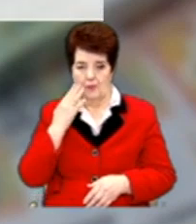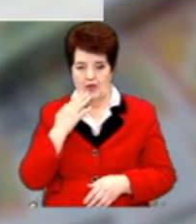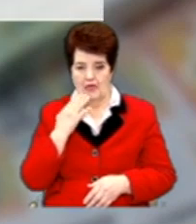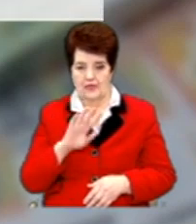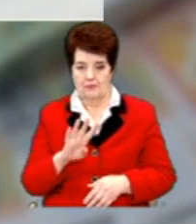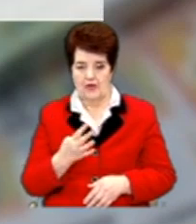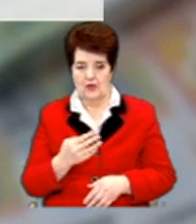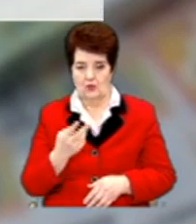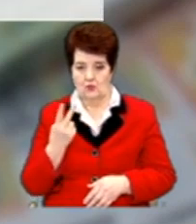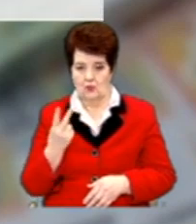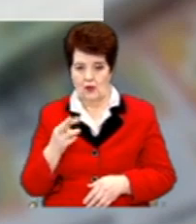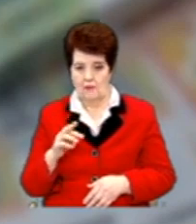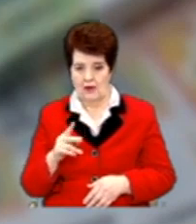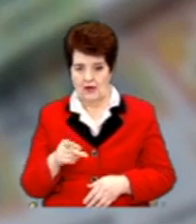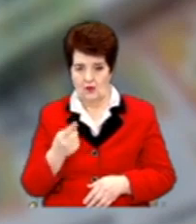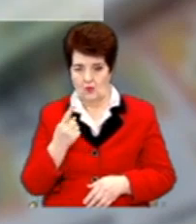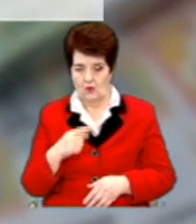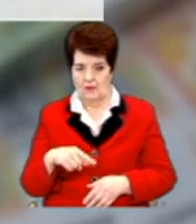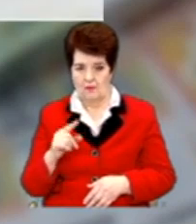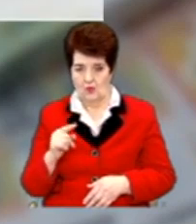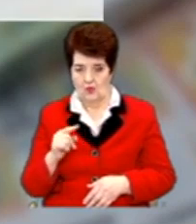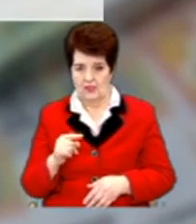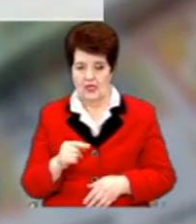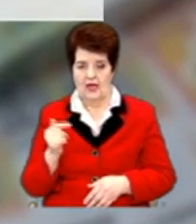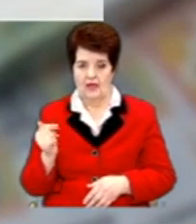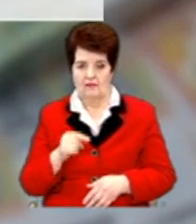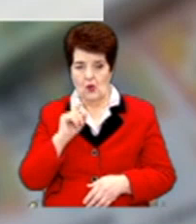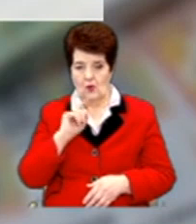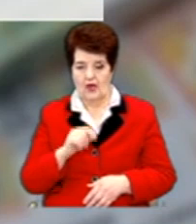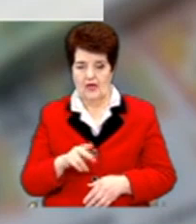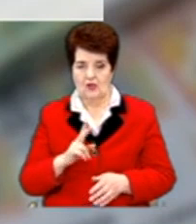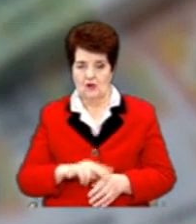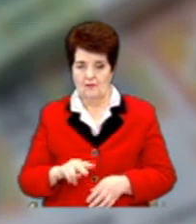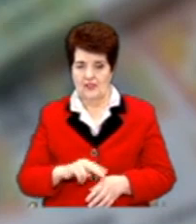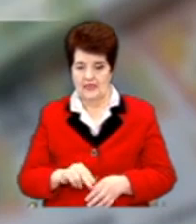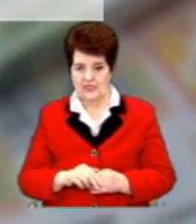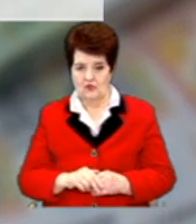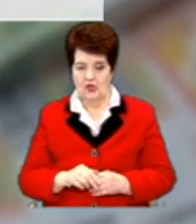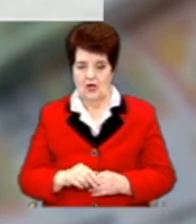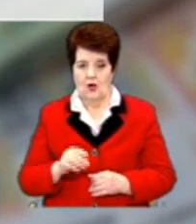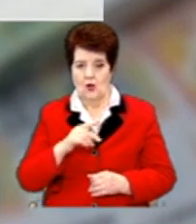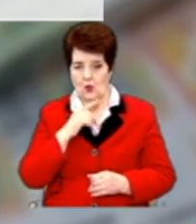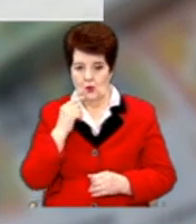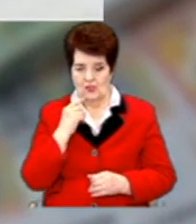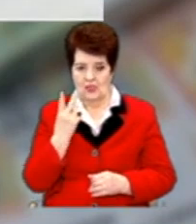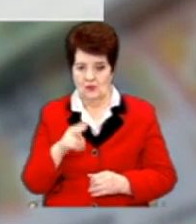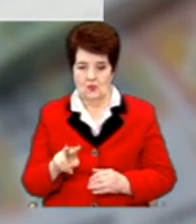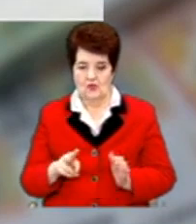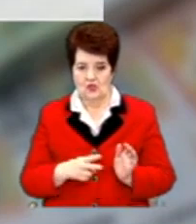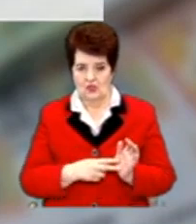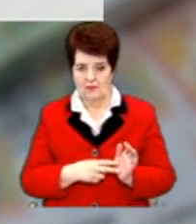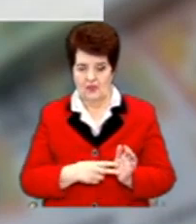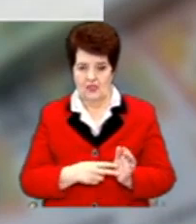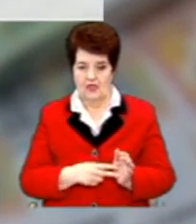va valora 4 lei și 2 bani, cu 1 ban mai mult. Hrivna ucraineană rămâne la 70 de bani. Își păstrează cotația și rubla